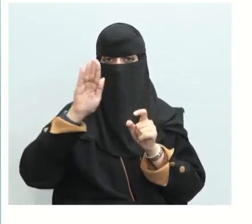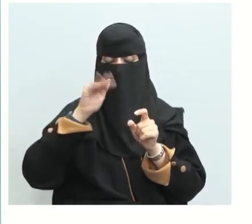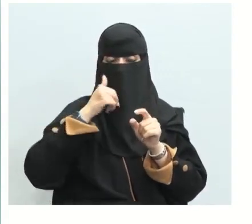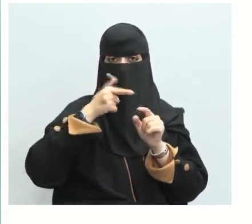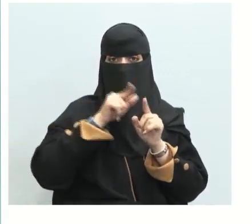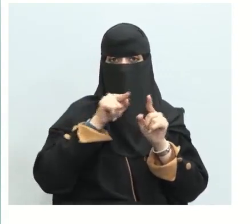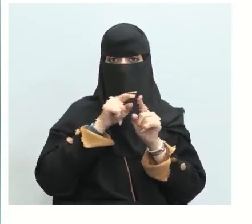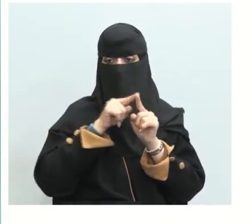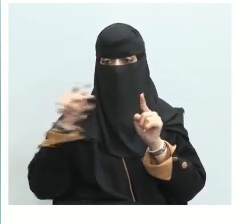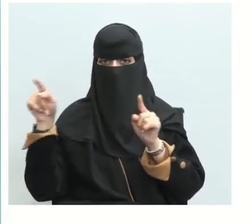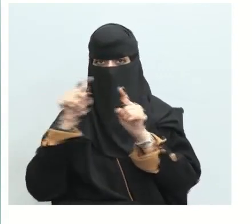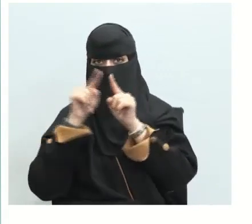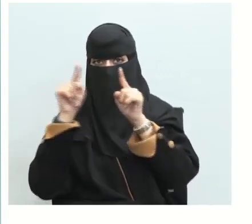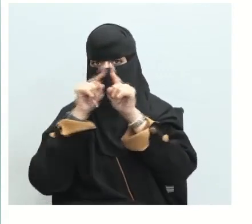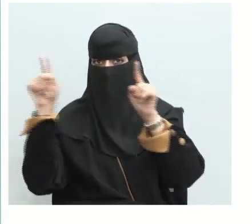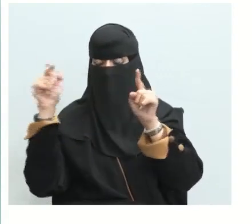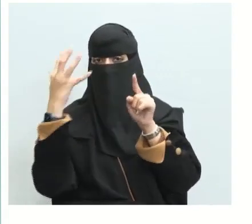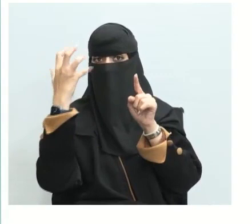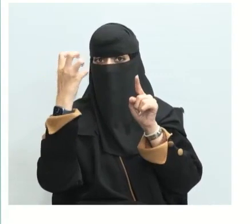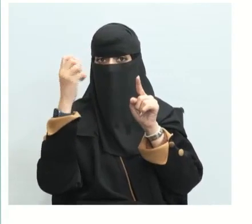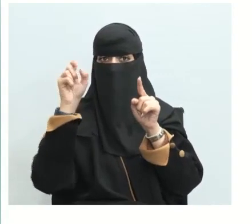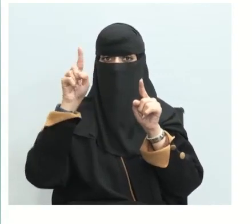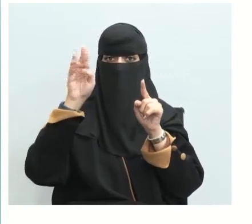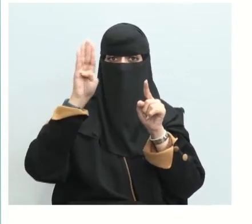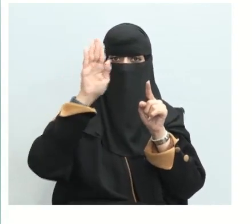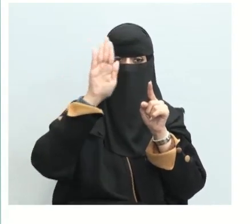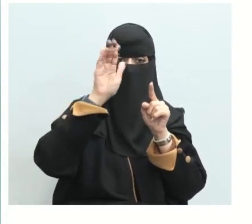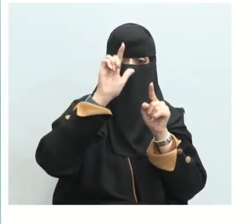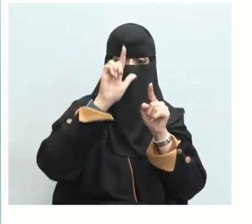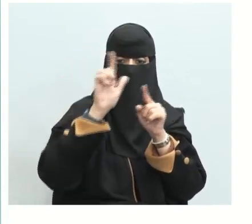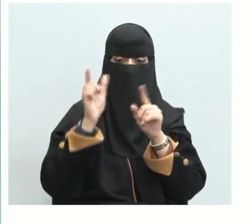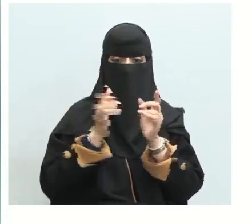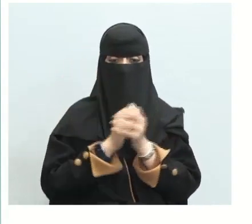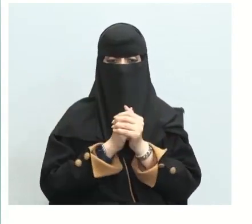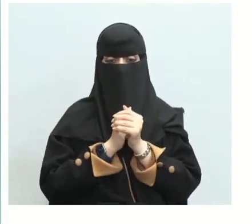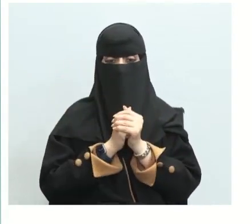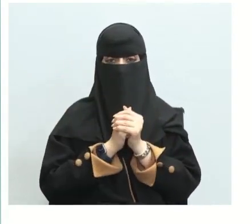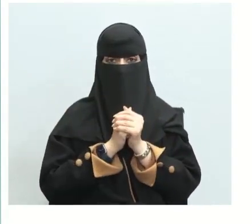ميديا وشرط العرض أن يكون 500 بكسل.